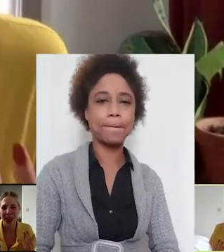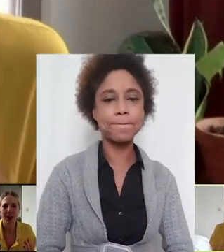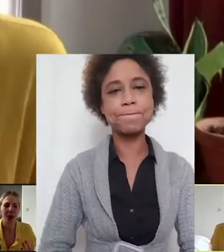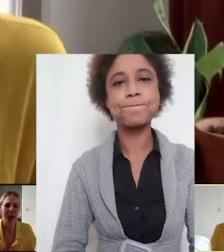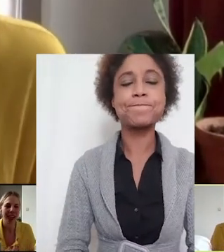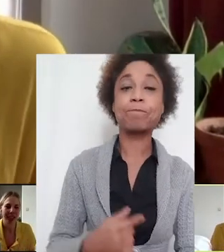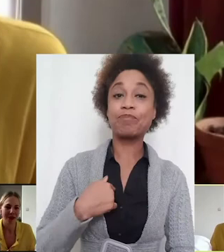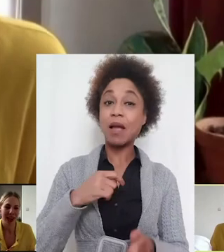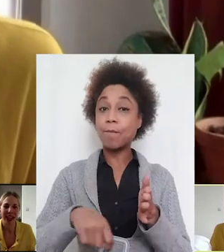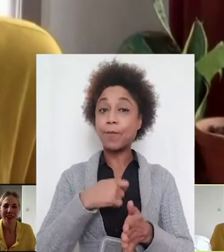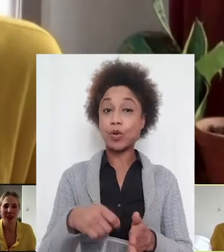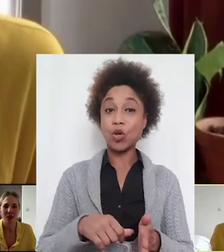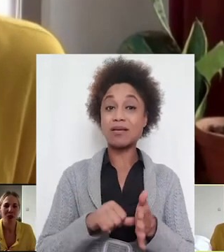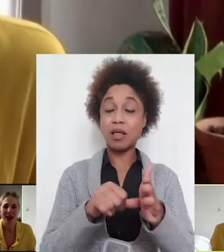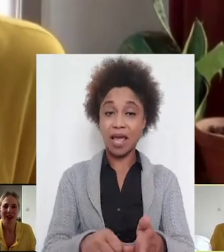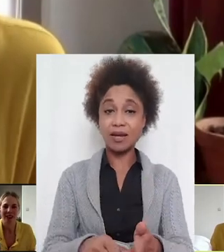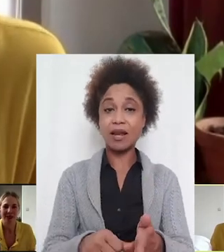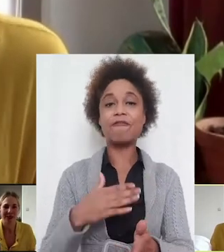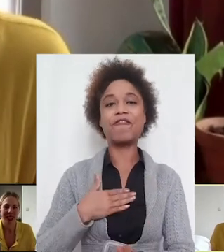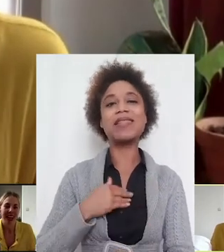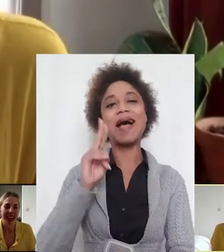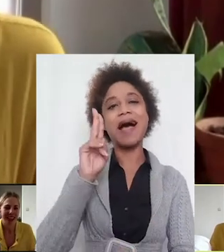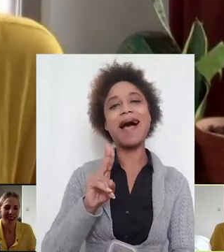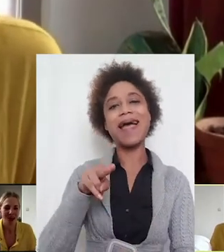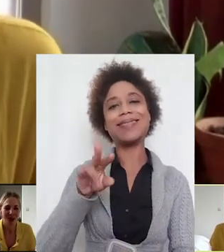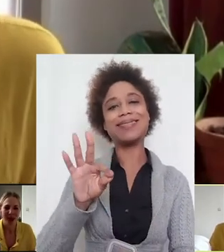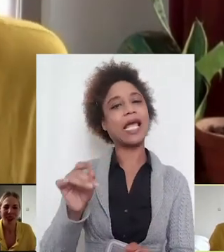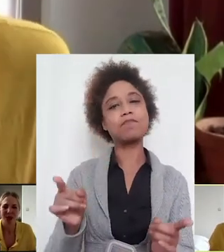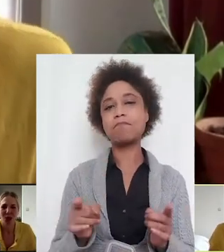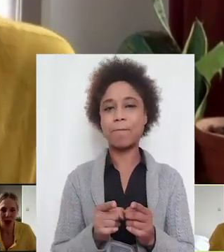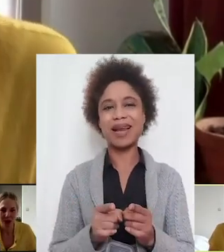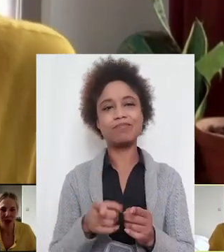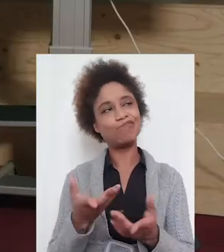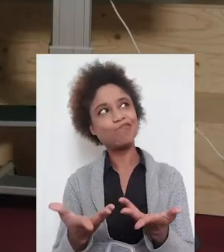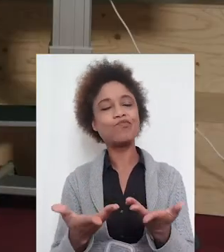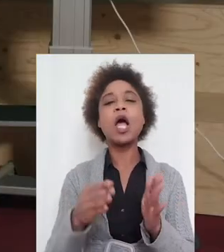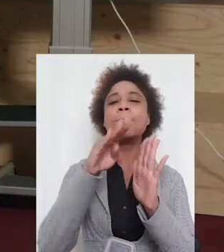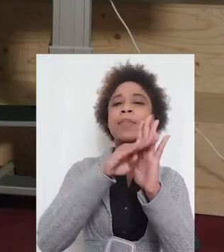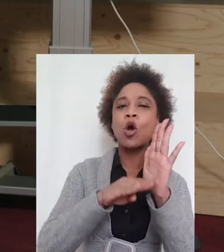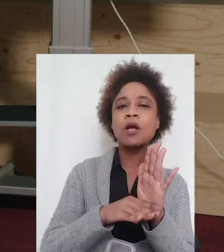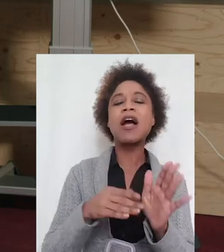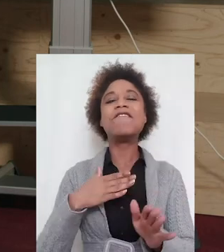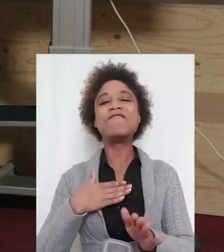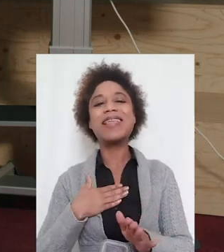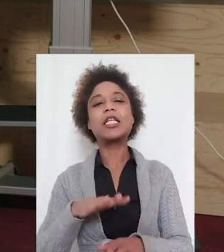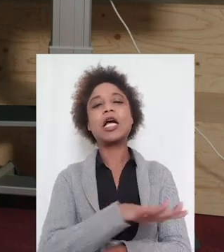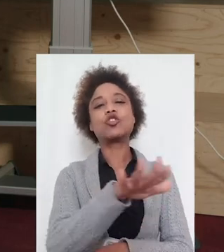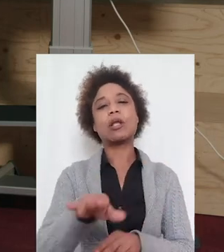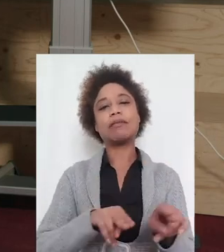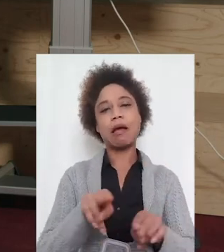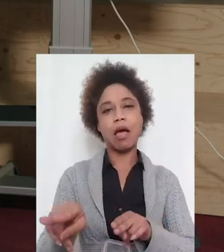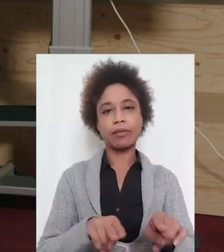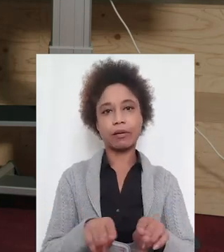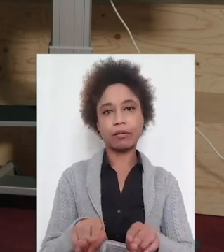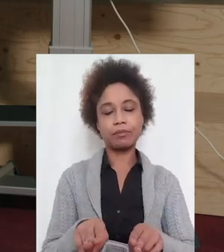Ik ben de projectleider van HNT Onbeperkt. HNT Onbeperkt is een programma van het Nationale Theater.